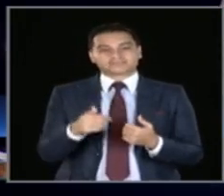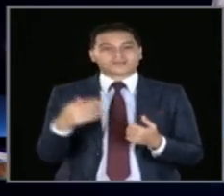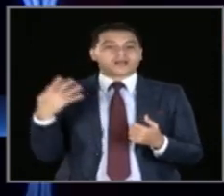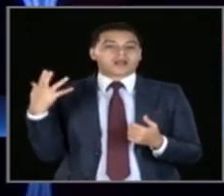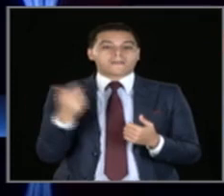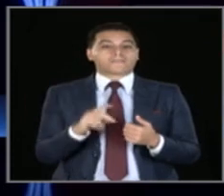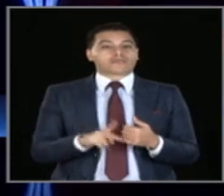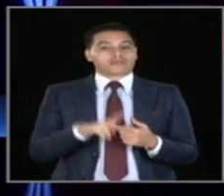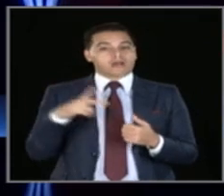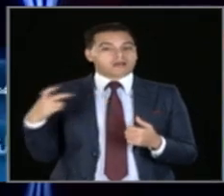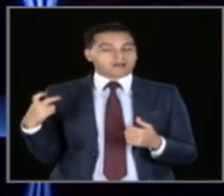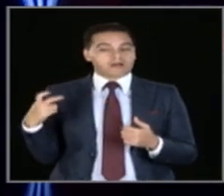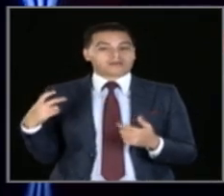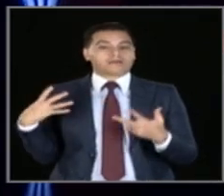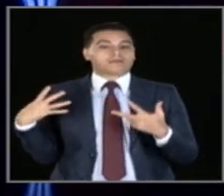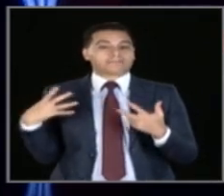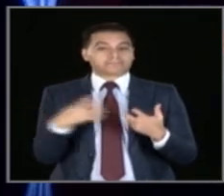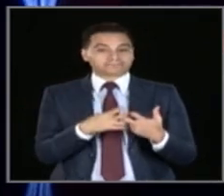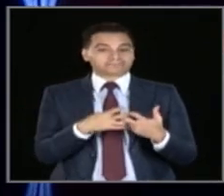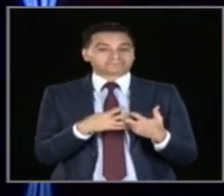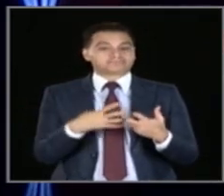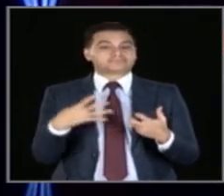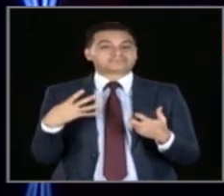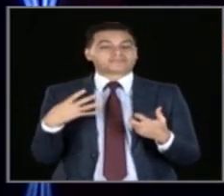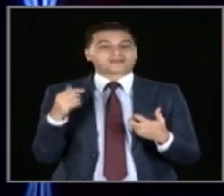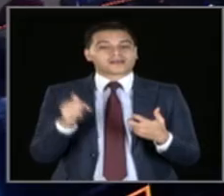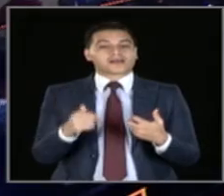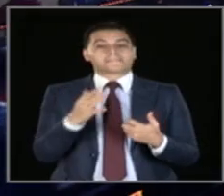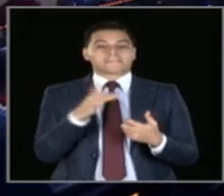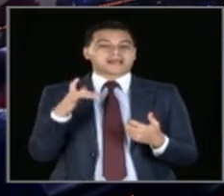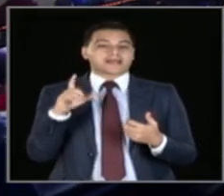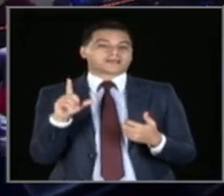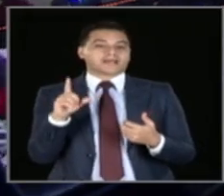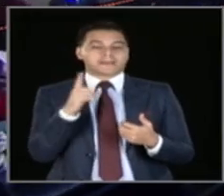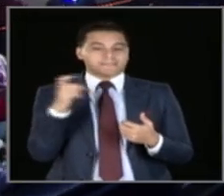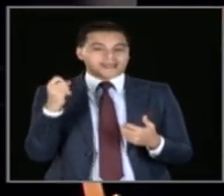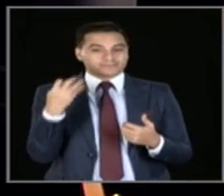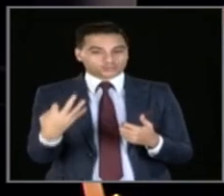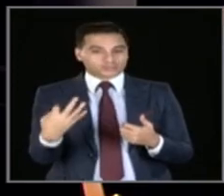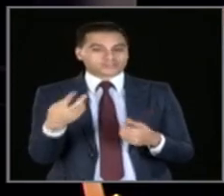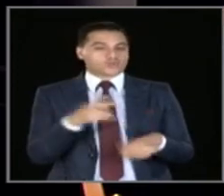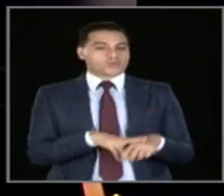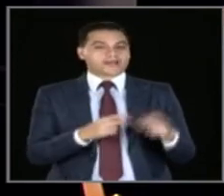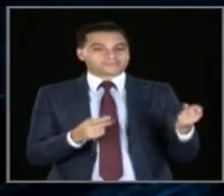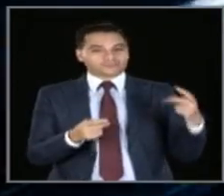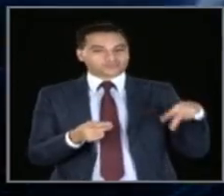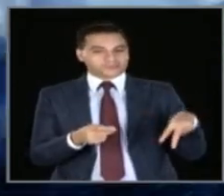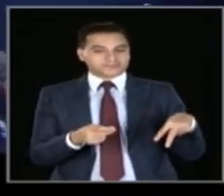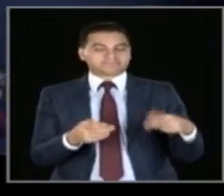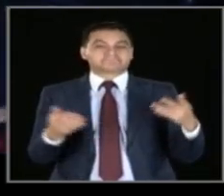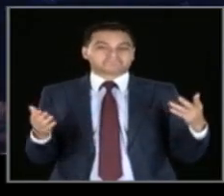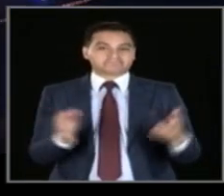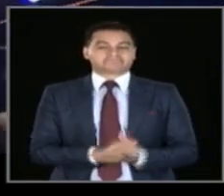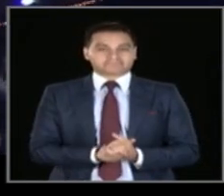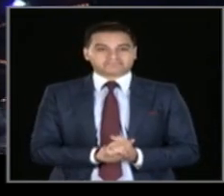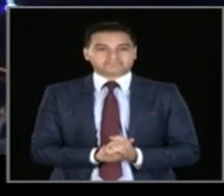النتيجة اتغيرت. السندباد 135، الصمبا 85.